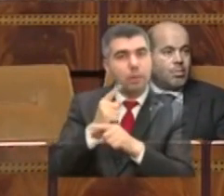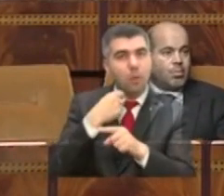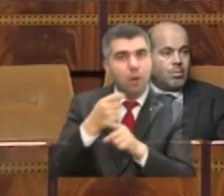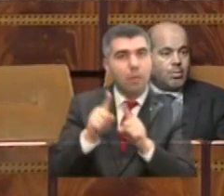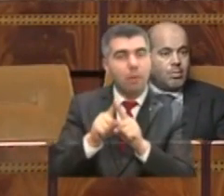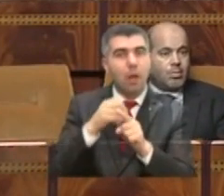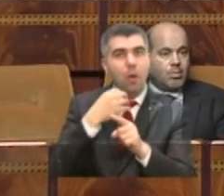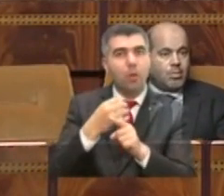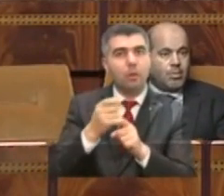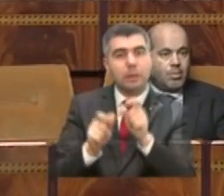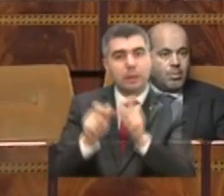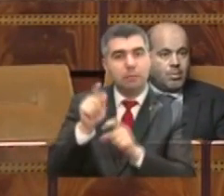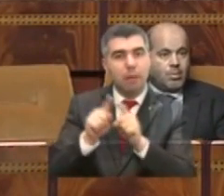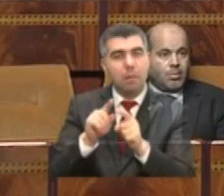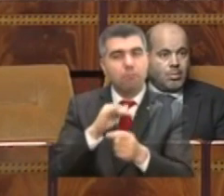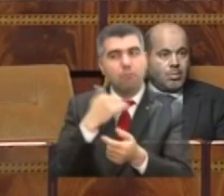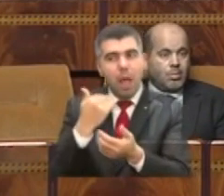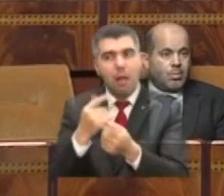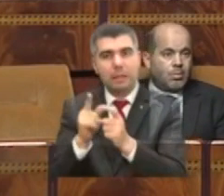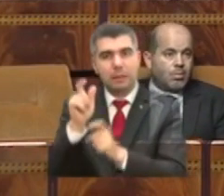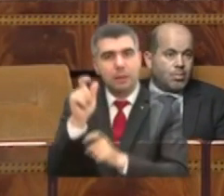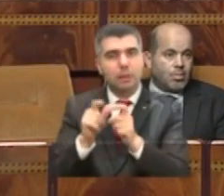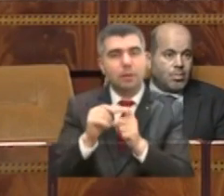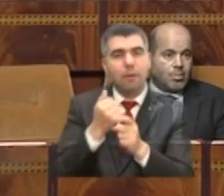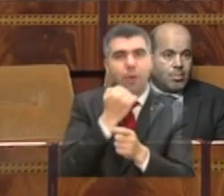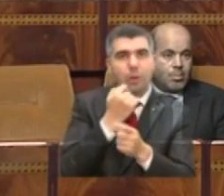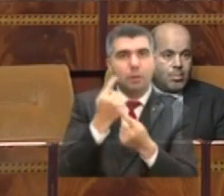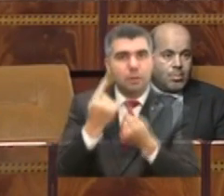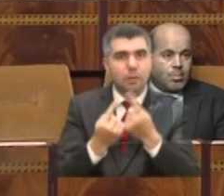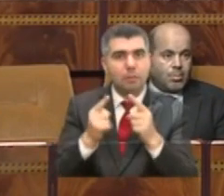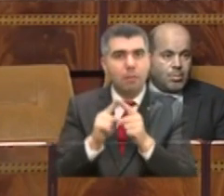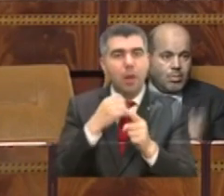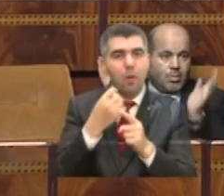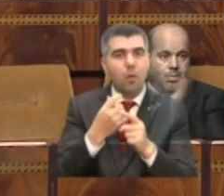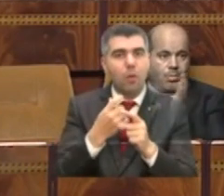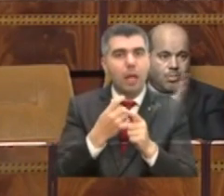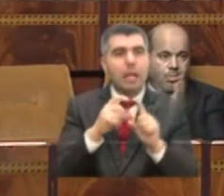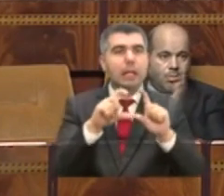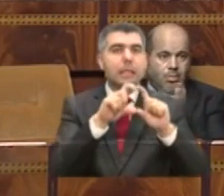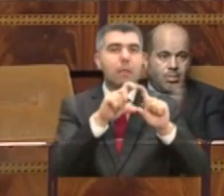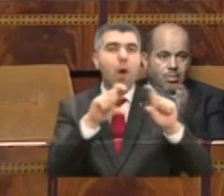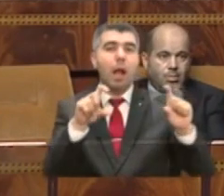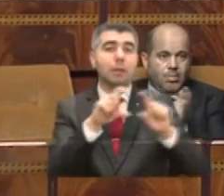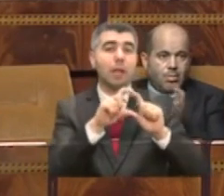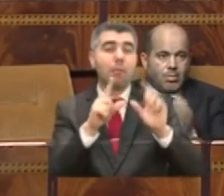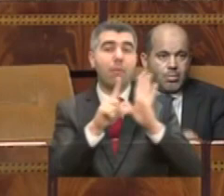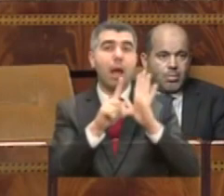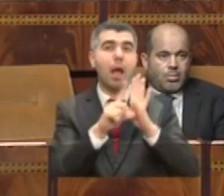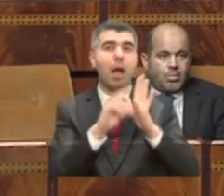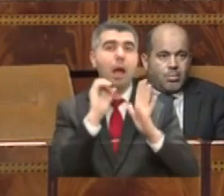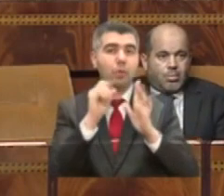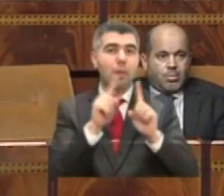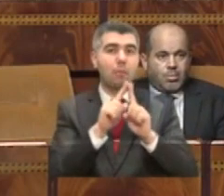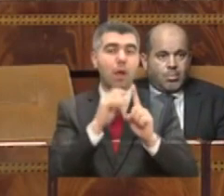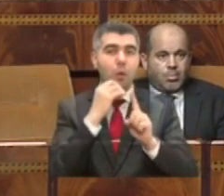قضايا ويوصف الناس بالاغتيالات. إلا كان شي اغتيال هو الاغتيال ديال الديمقراطية اللي كان هاد المكون سيساهم